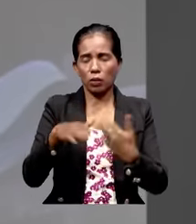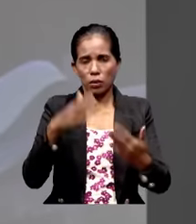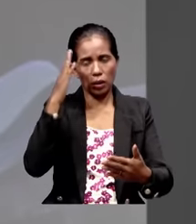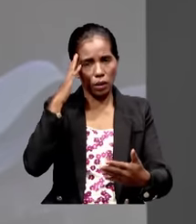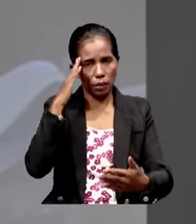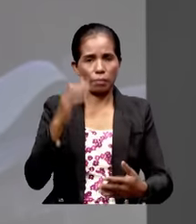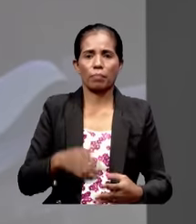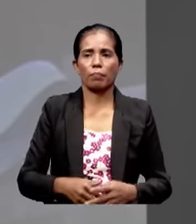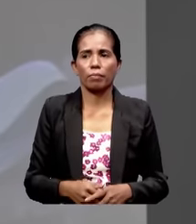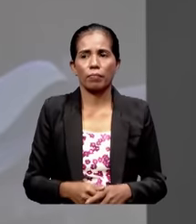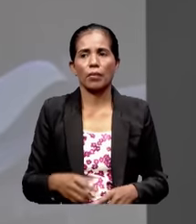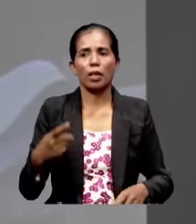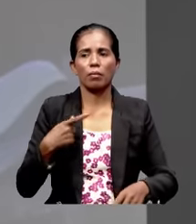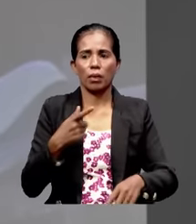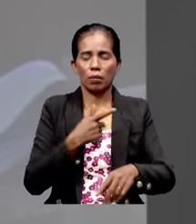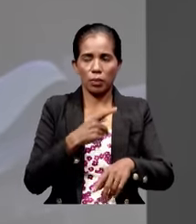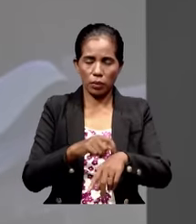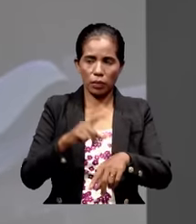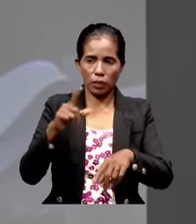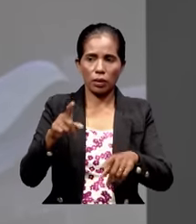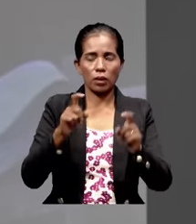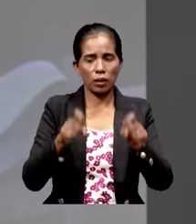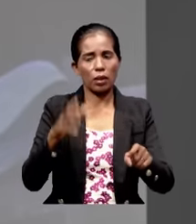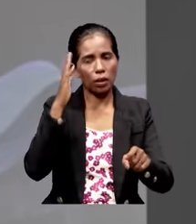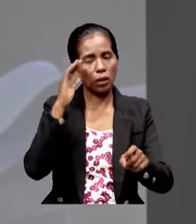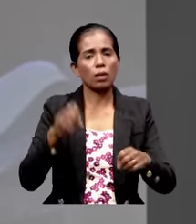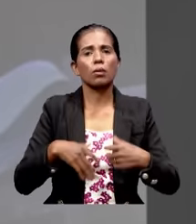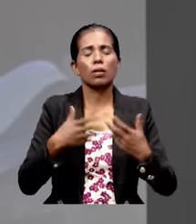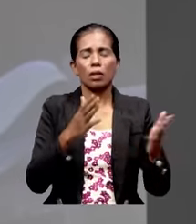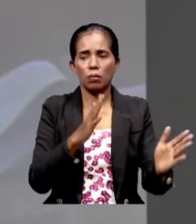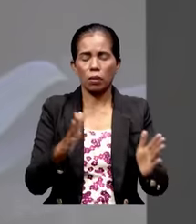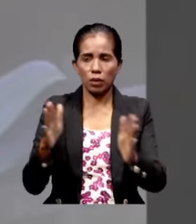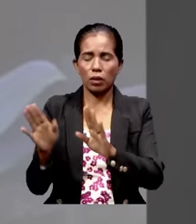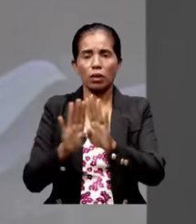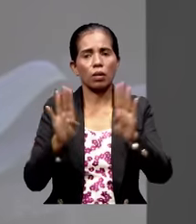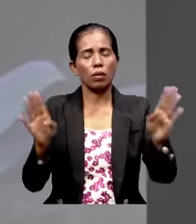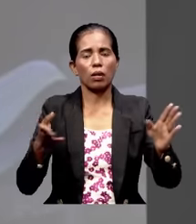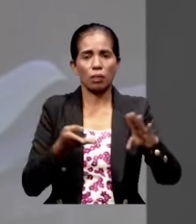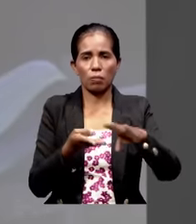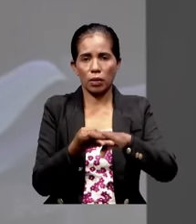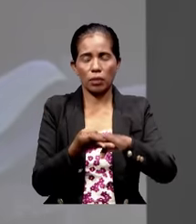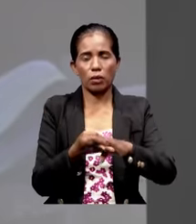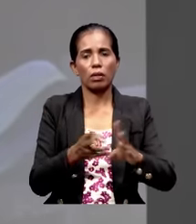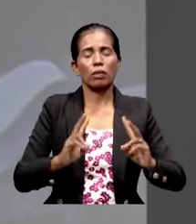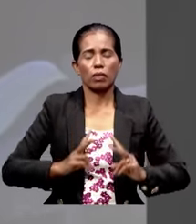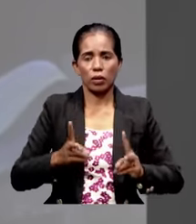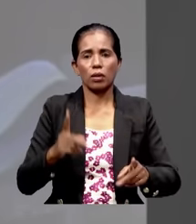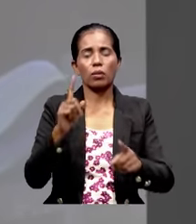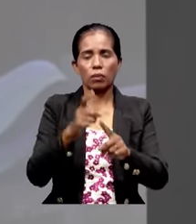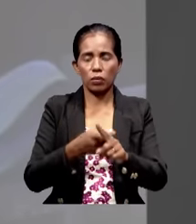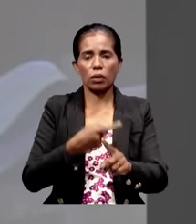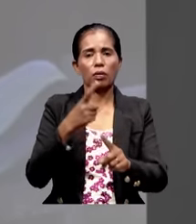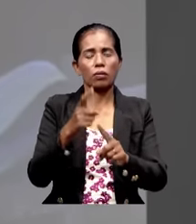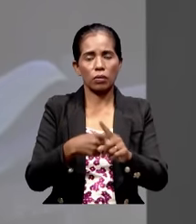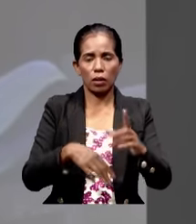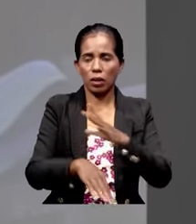menos Parlamento Nacional tem que ter um insato processo lo que banco veteranos nia ne bem aka fulan fulan hasai